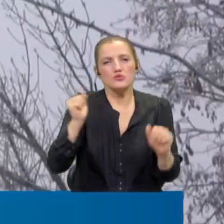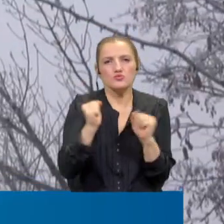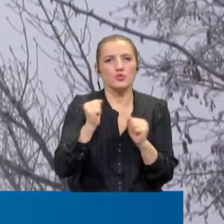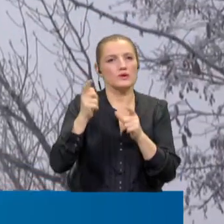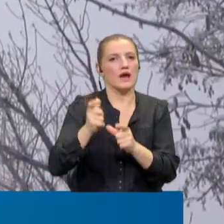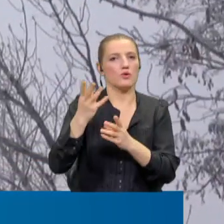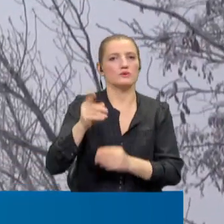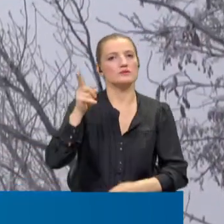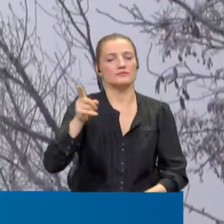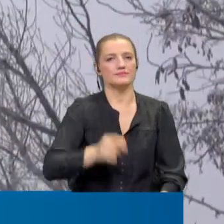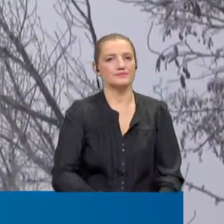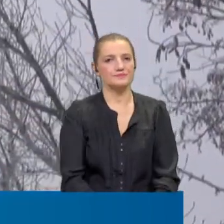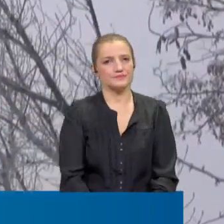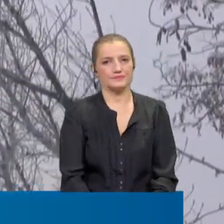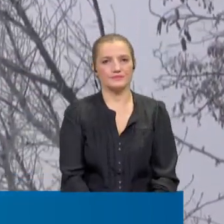oldu